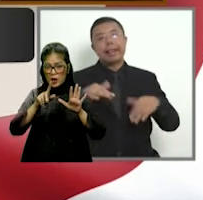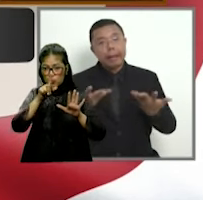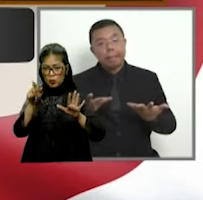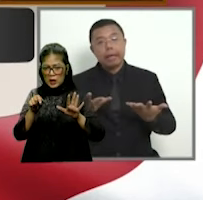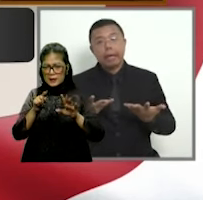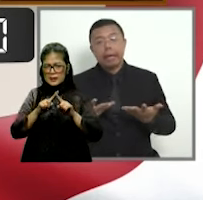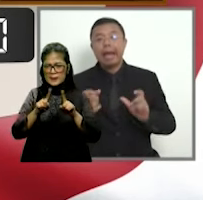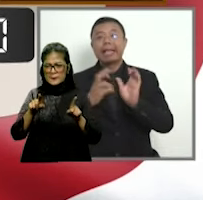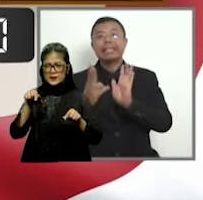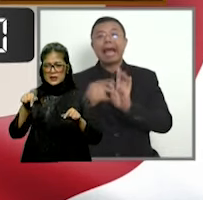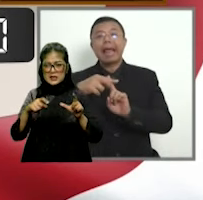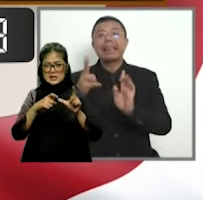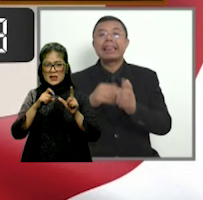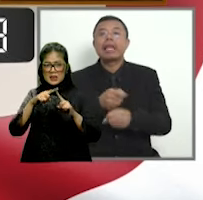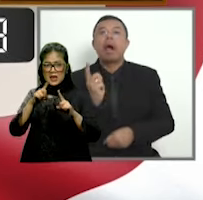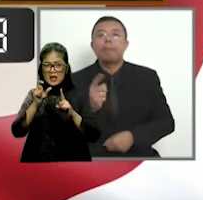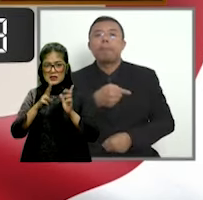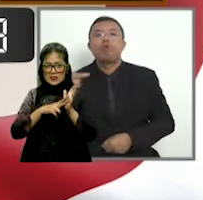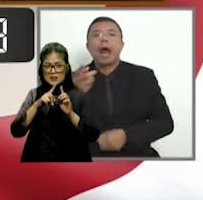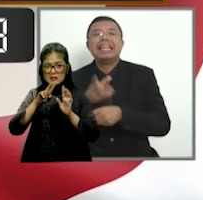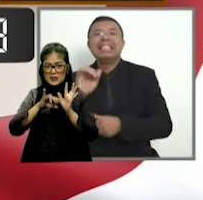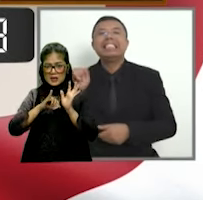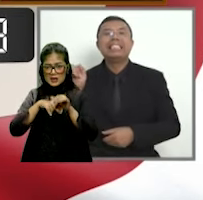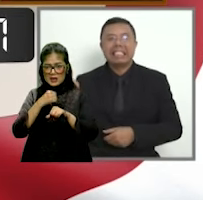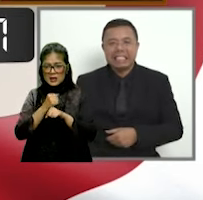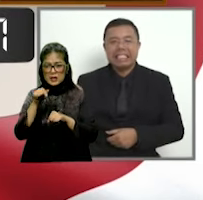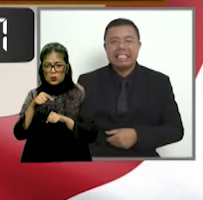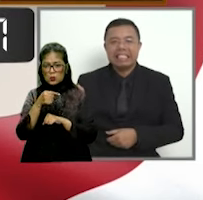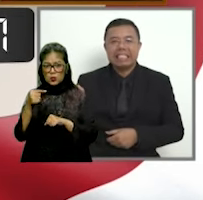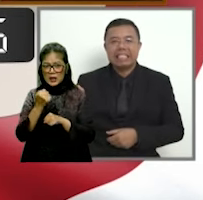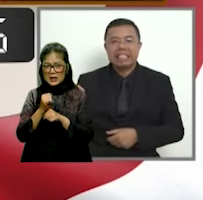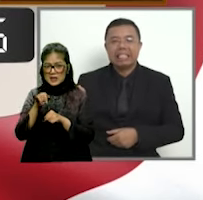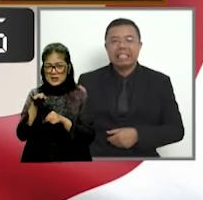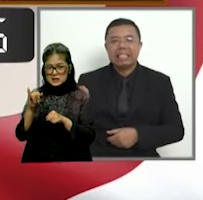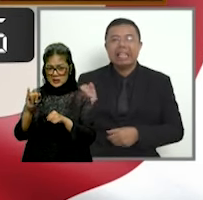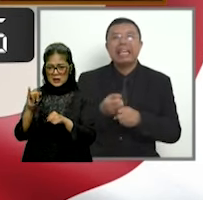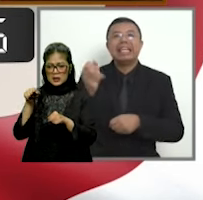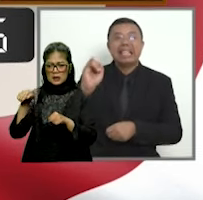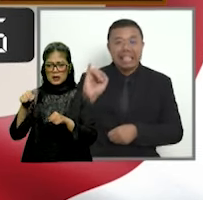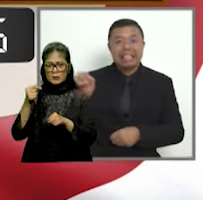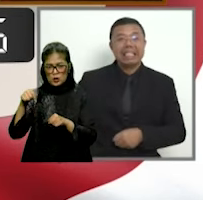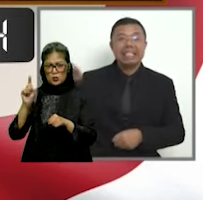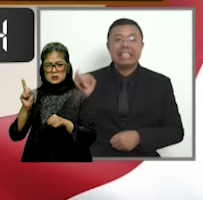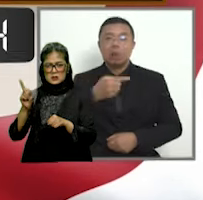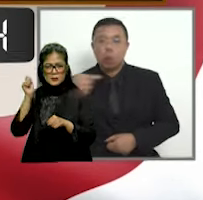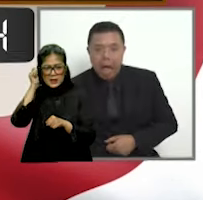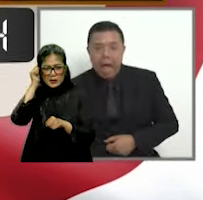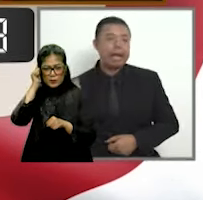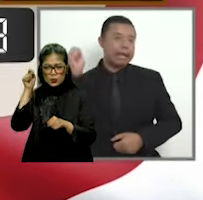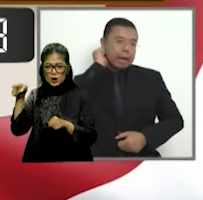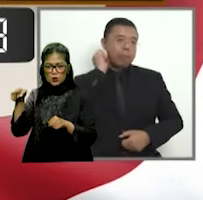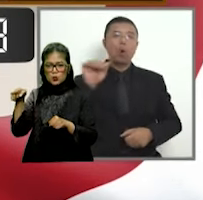memang stunting itu karena kurang gizi Pak Ganjar itu karena Ibu dan karena dianya juga